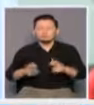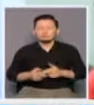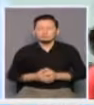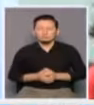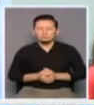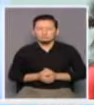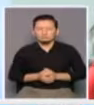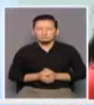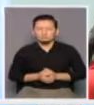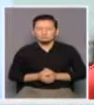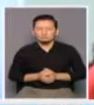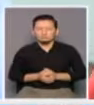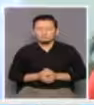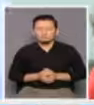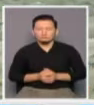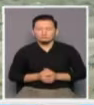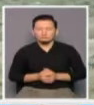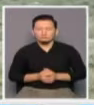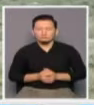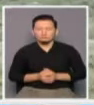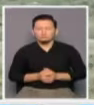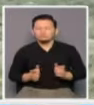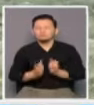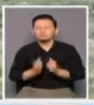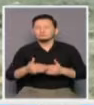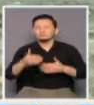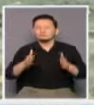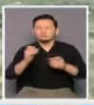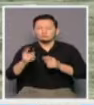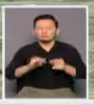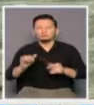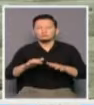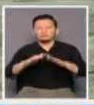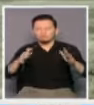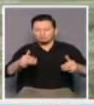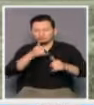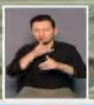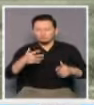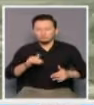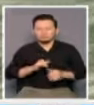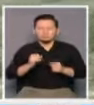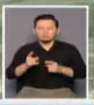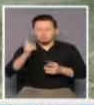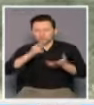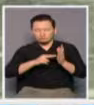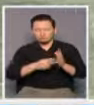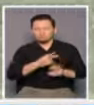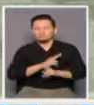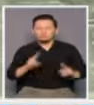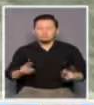Ал, сол жағы вообще қарастырылмаған. Мусорный үй жоқ, қайда барады? Бәрі мына жаққа келмейді ғой. А сол қарастырылмаған бірде